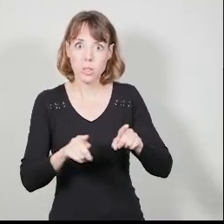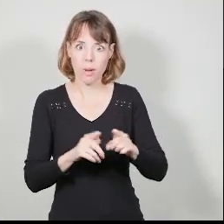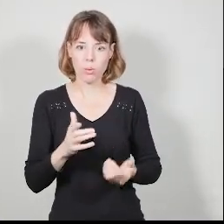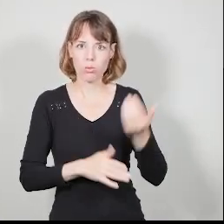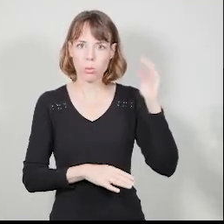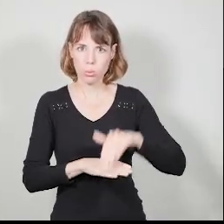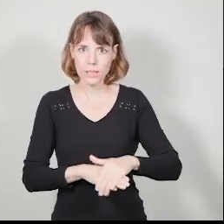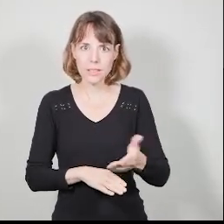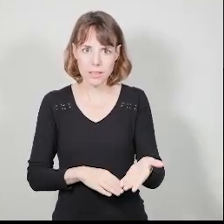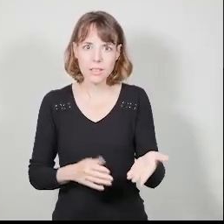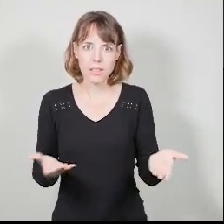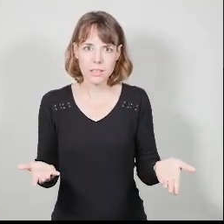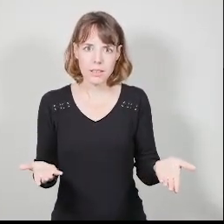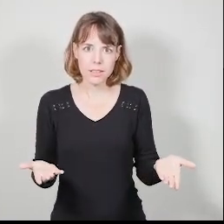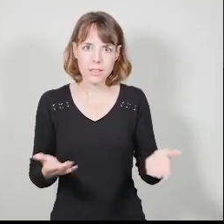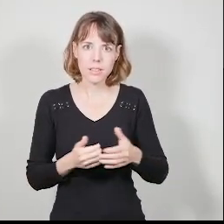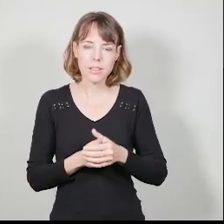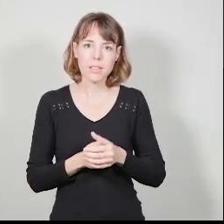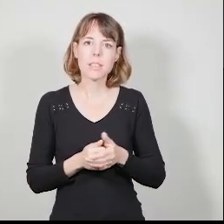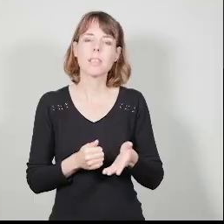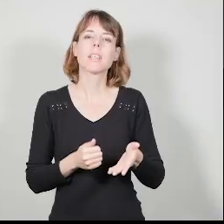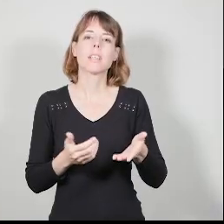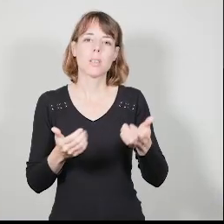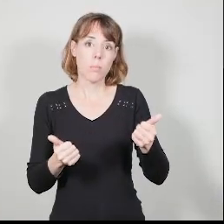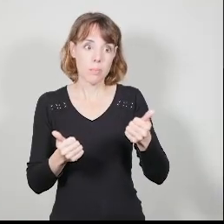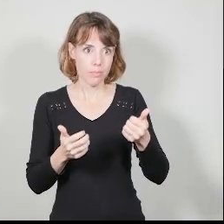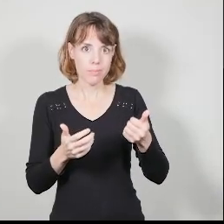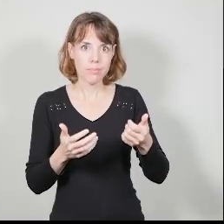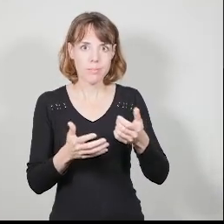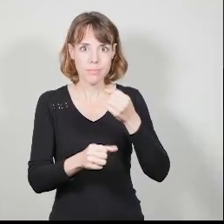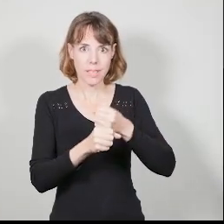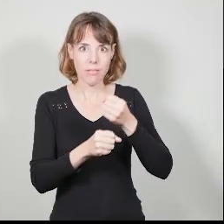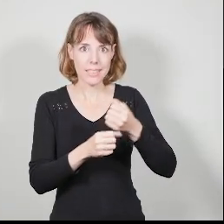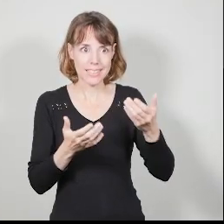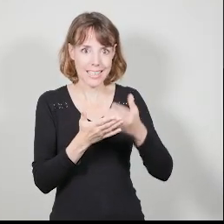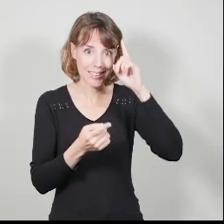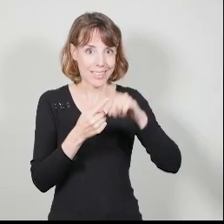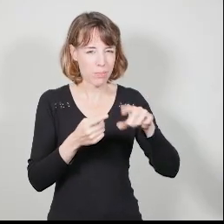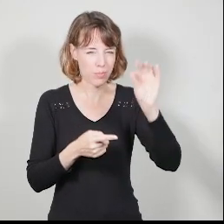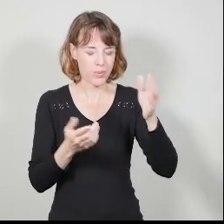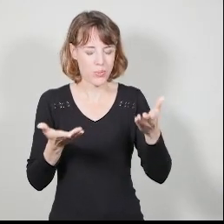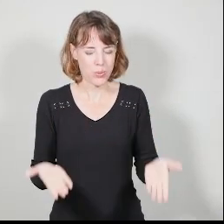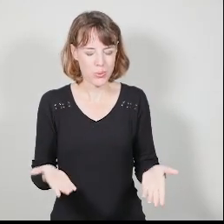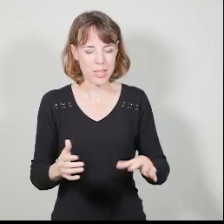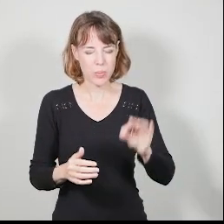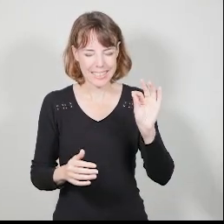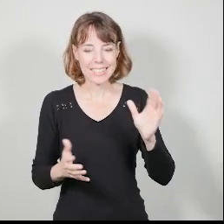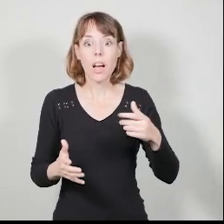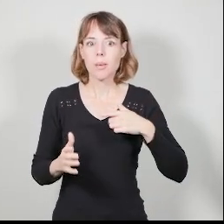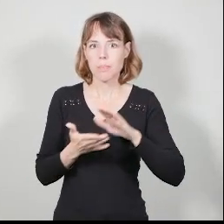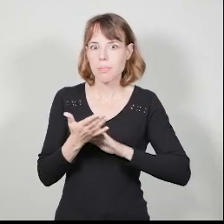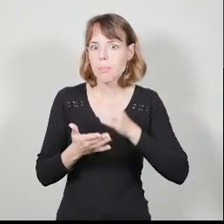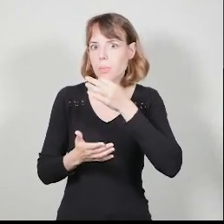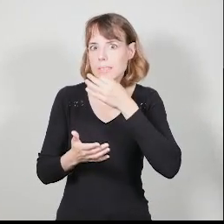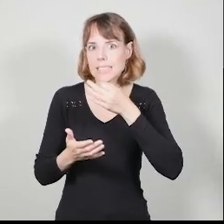travaillé au thème, vous avez travaillé aussi à l'organisation de ces journées, donc soyez-en remerciés. Merci à vous deux. J'en profite peut-être juste pour remercier le